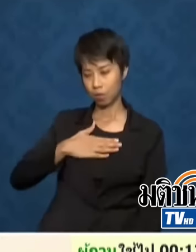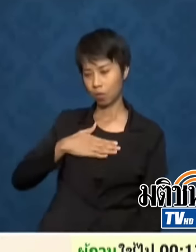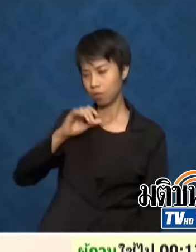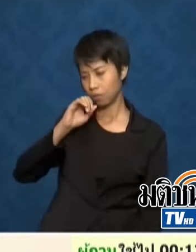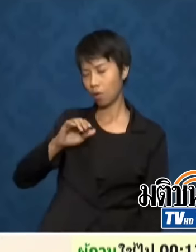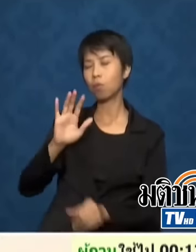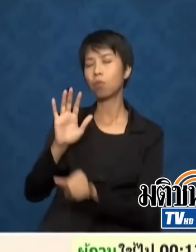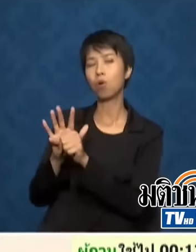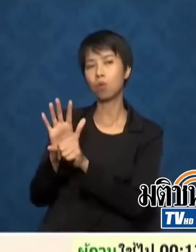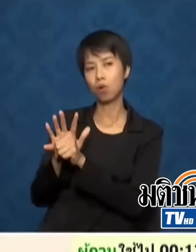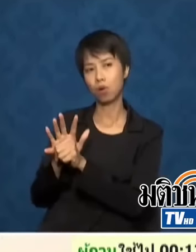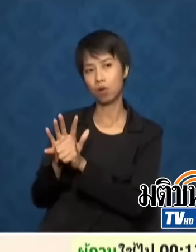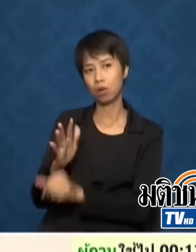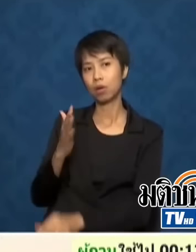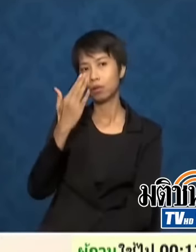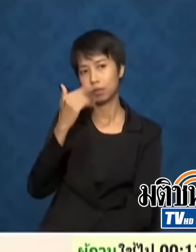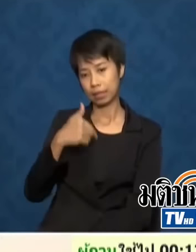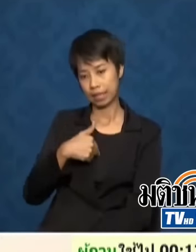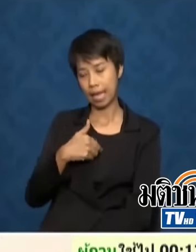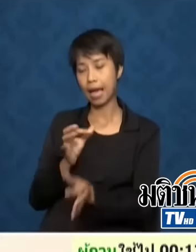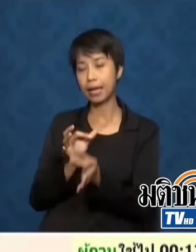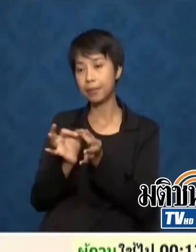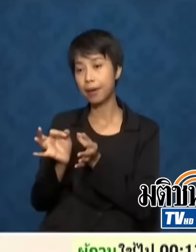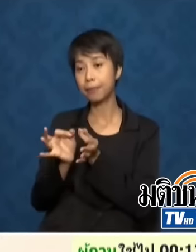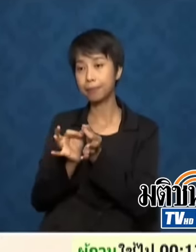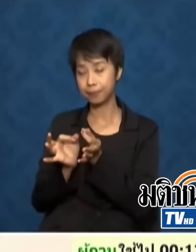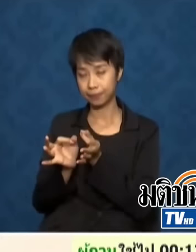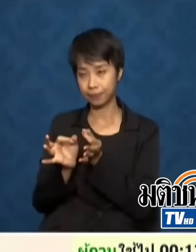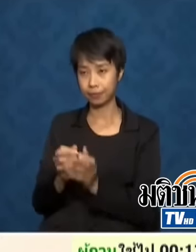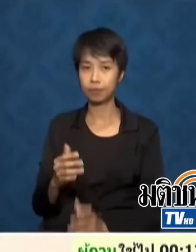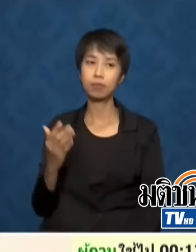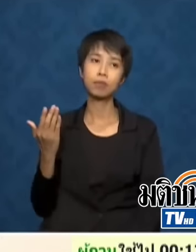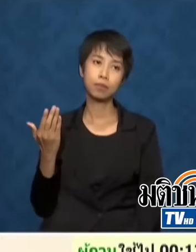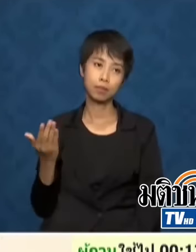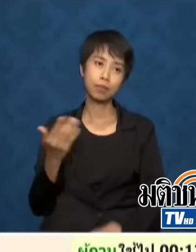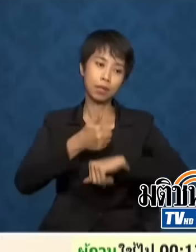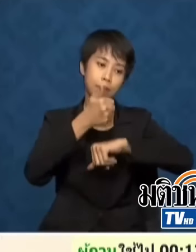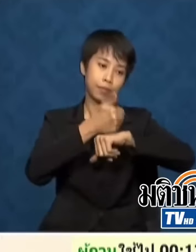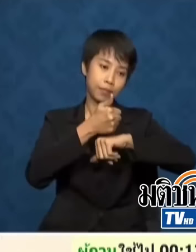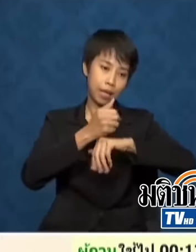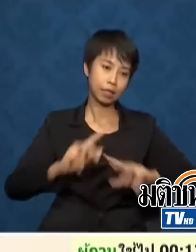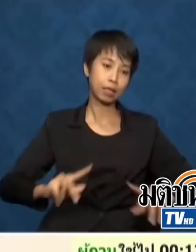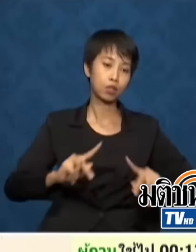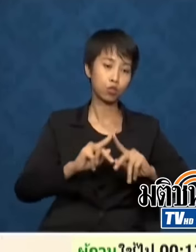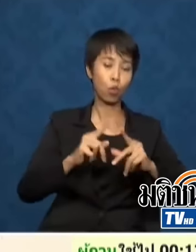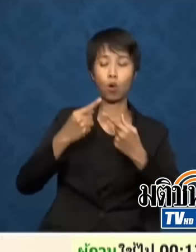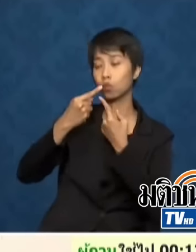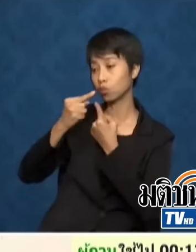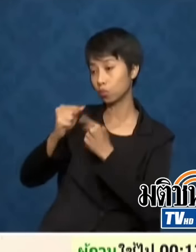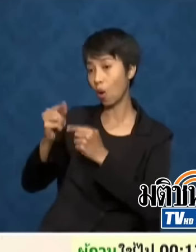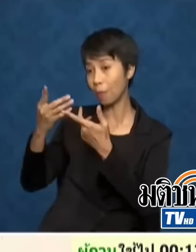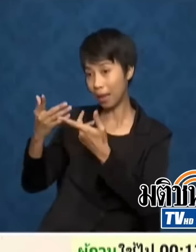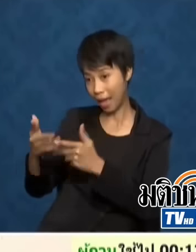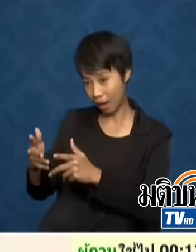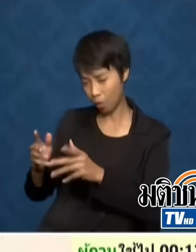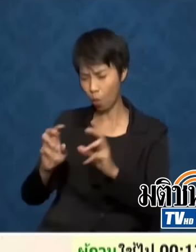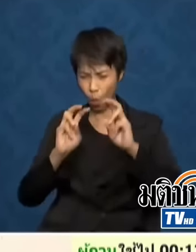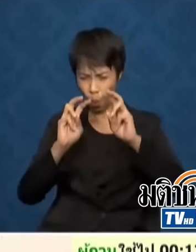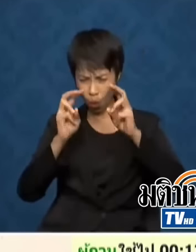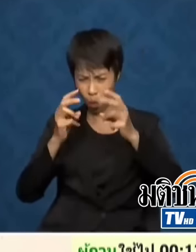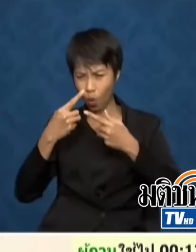ที่ผมต้องอธิบายต่อครับเมื่อท่านตีตอบแล้วนะครับประเด็นหมดประเด็นแล้